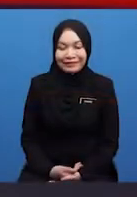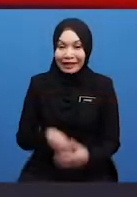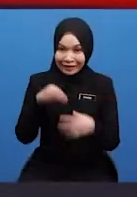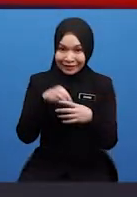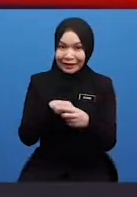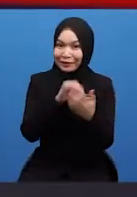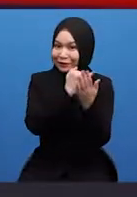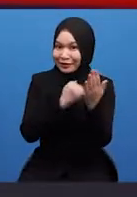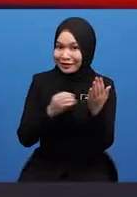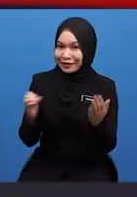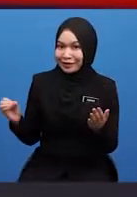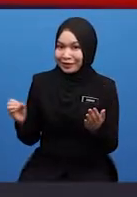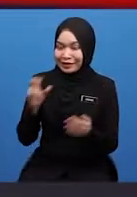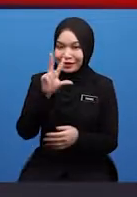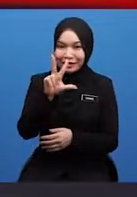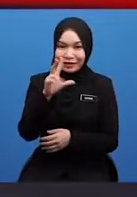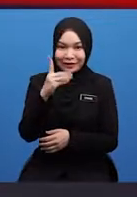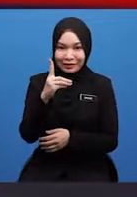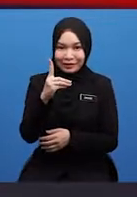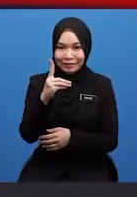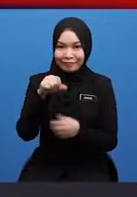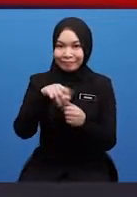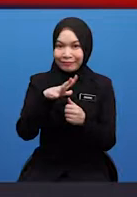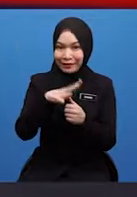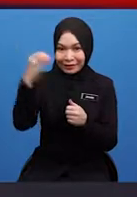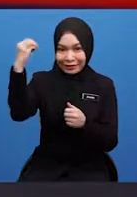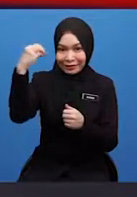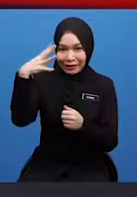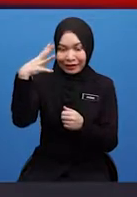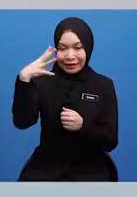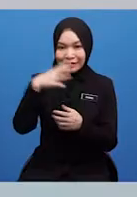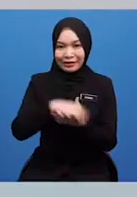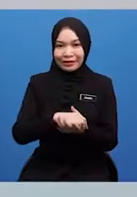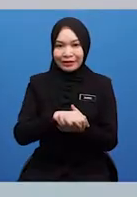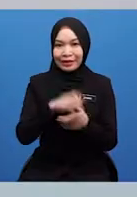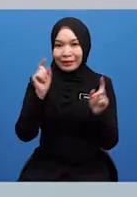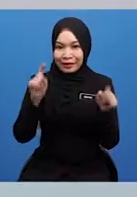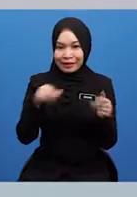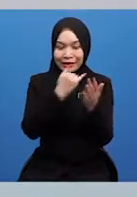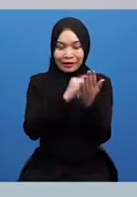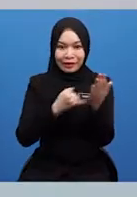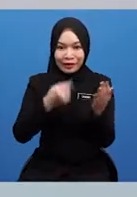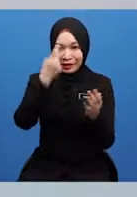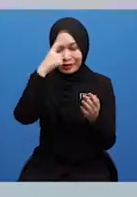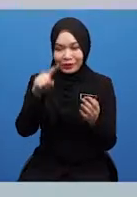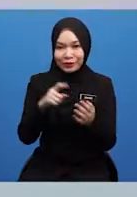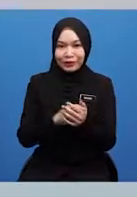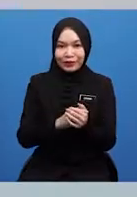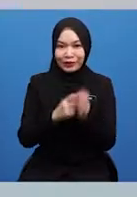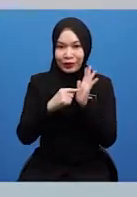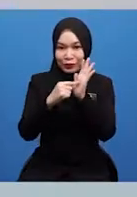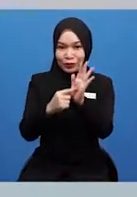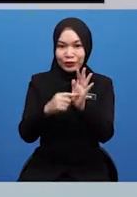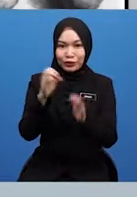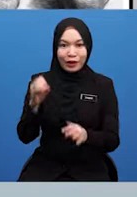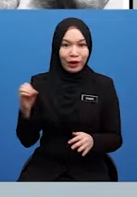Dalam lukisan objek 3D, kesan cahaya dan bayang perlu dilukis bagi menyerlahkan objek dan